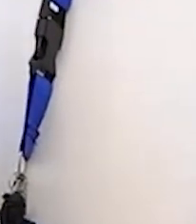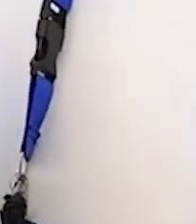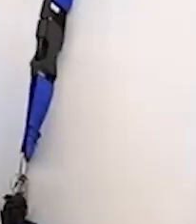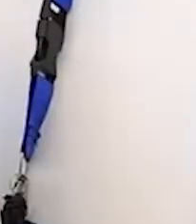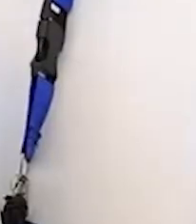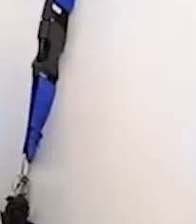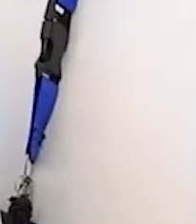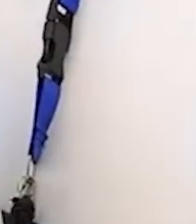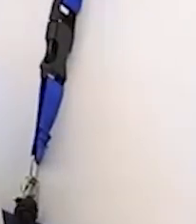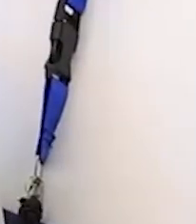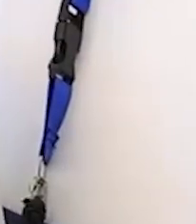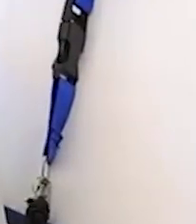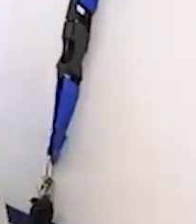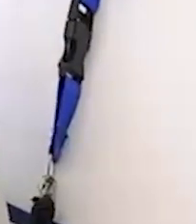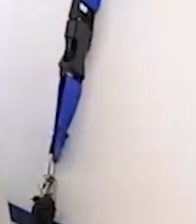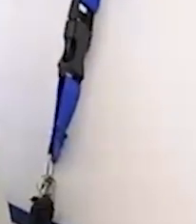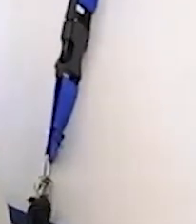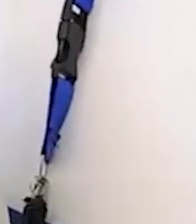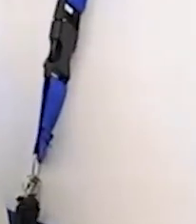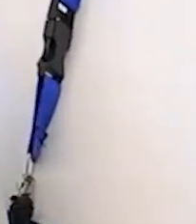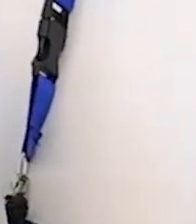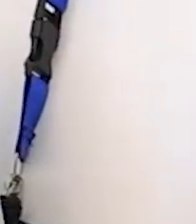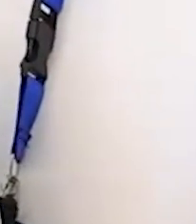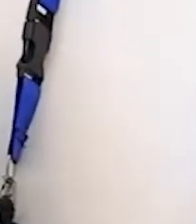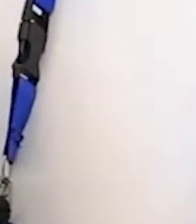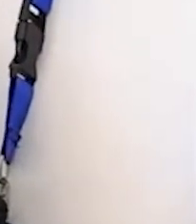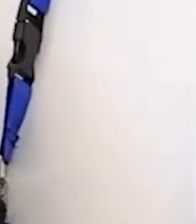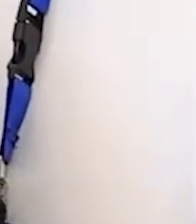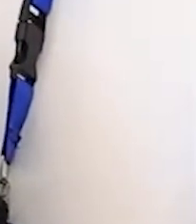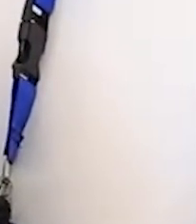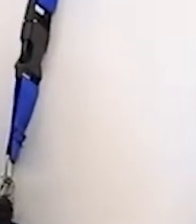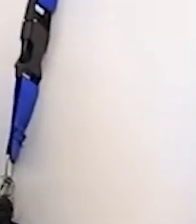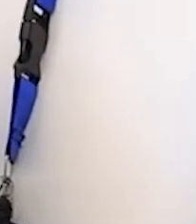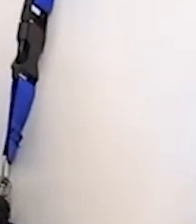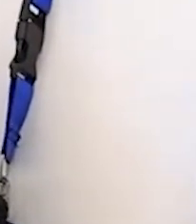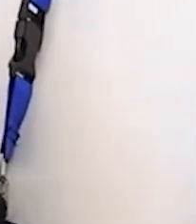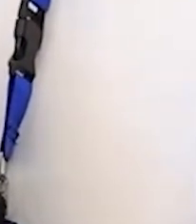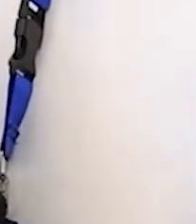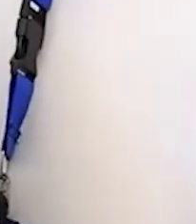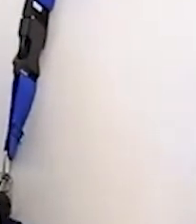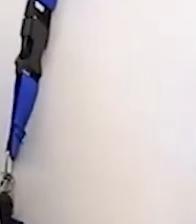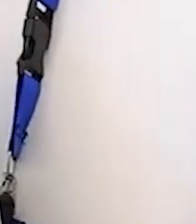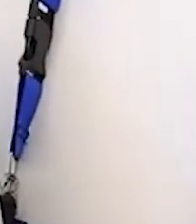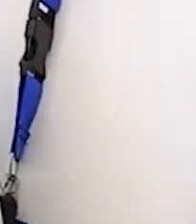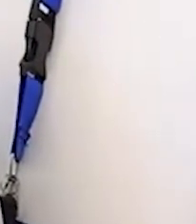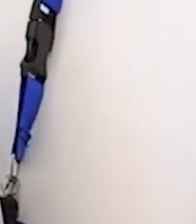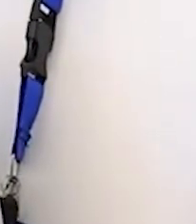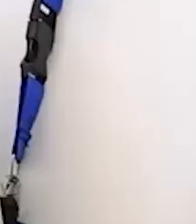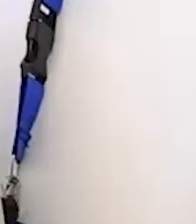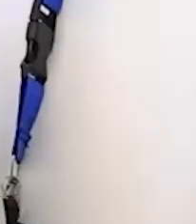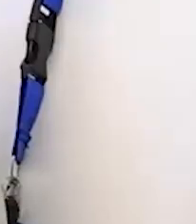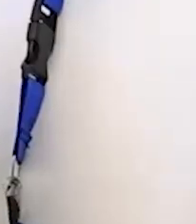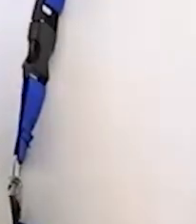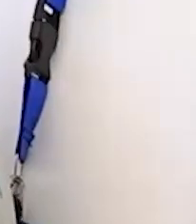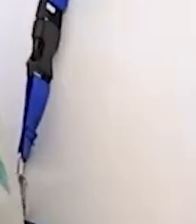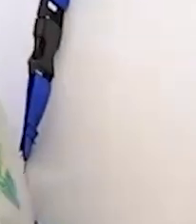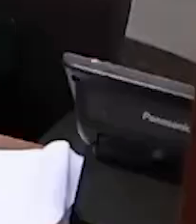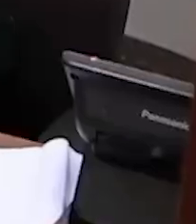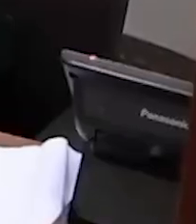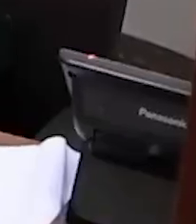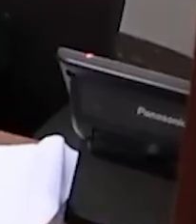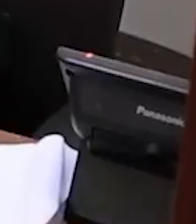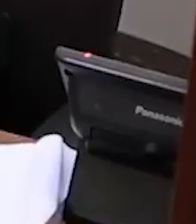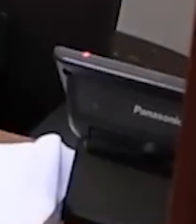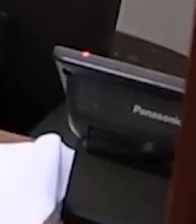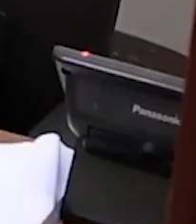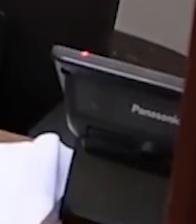kwamba Wakenya wanapata huduma bora, licha kwamba kuna baadhi wanakabiliwa na changamoto nyingi ikiwemo za ukosefu wa fedha. SHA